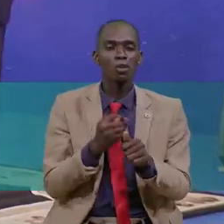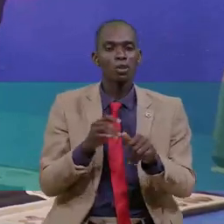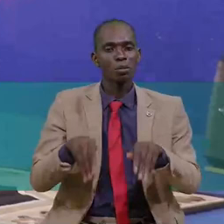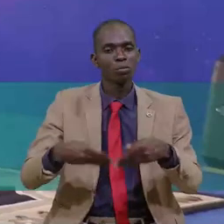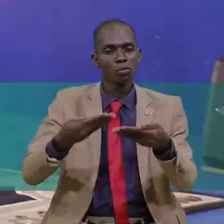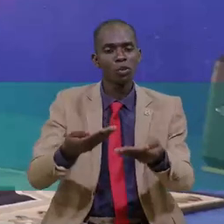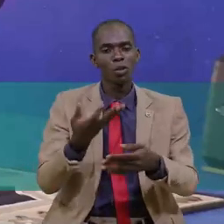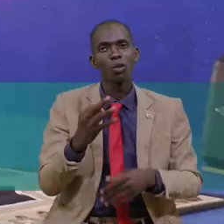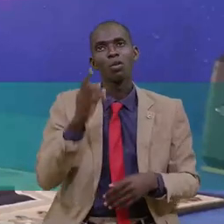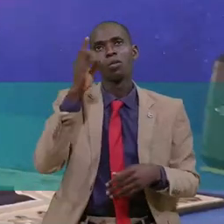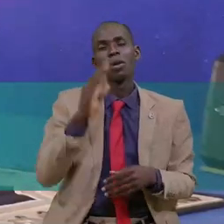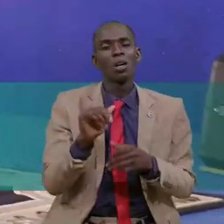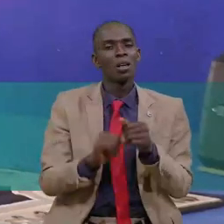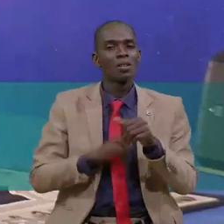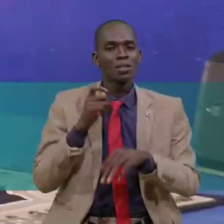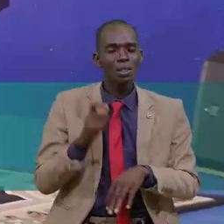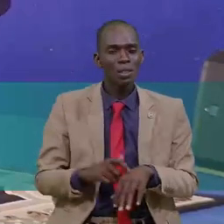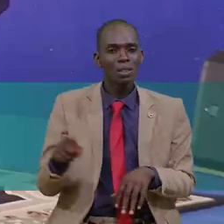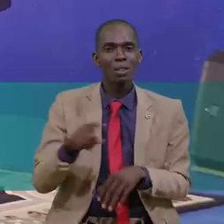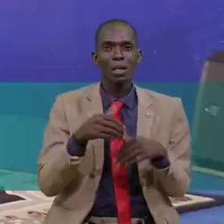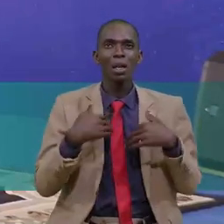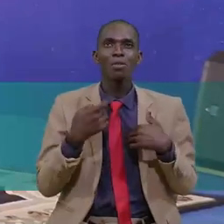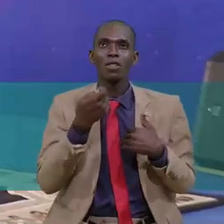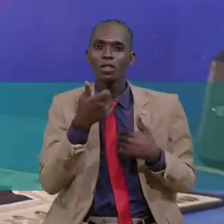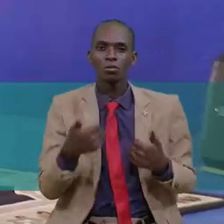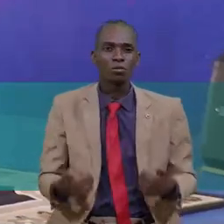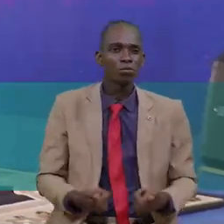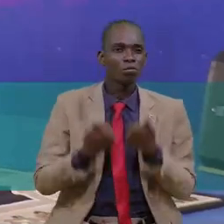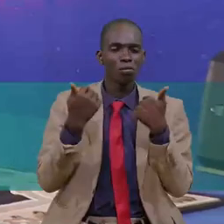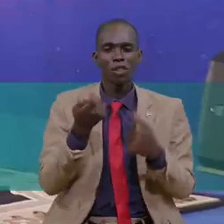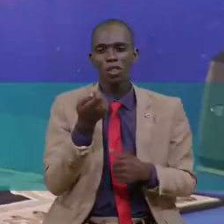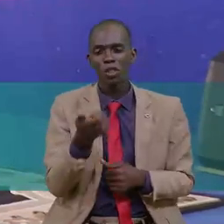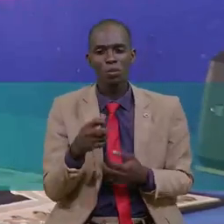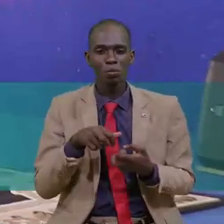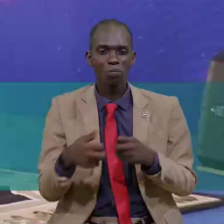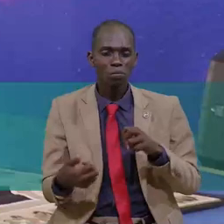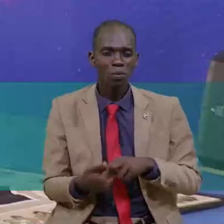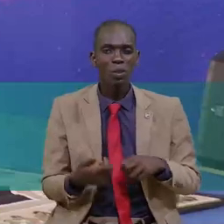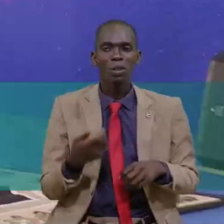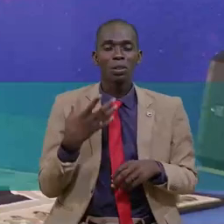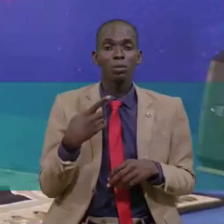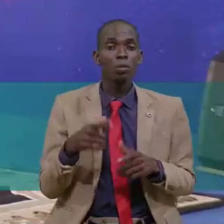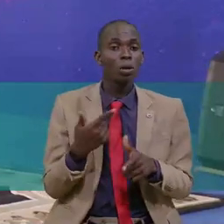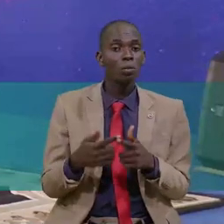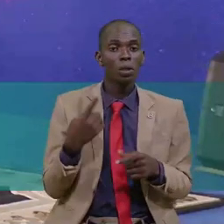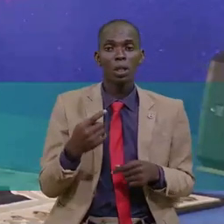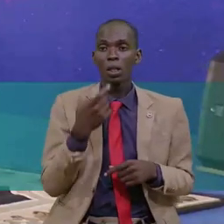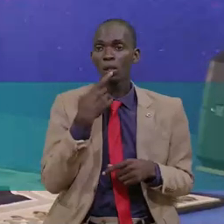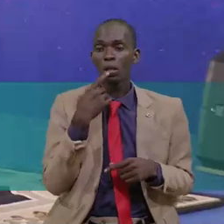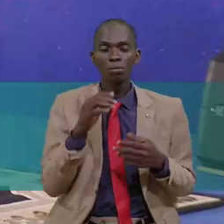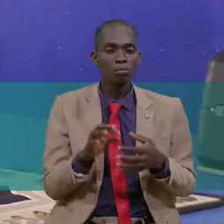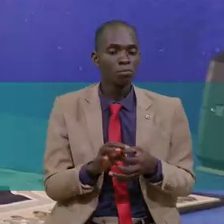Dieu. Et chaque fois qu'ils avaient un petit défi, une situation mineure, leur langue